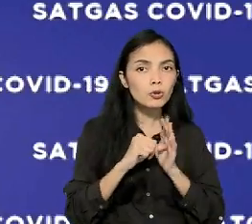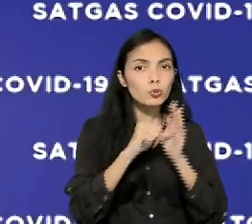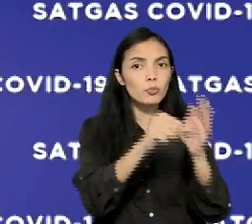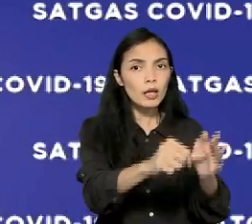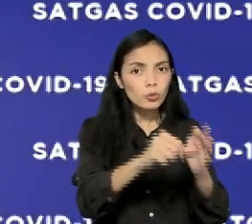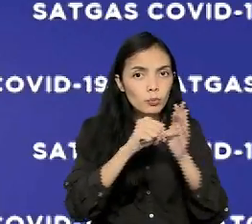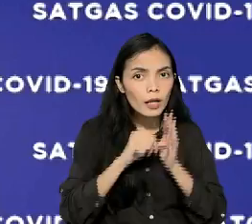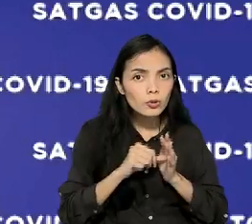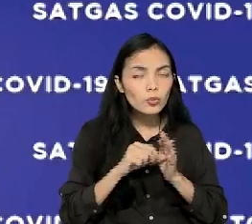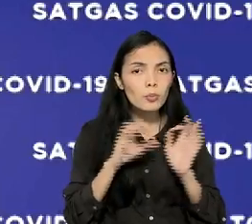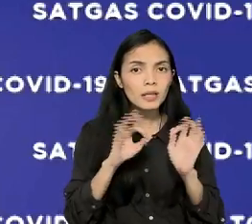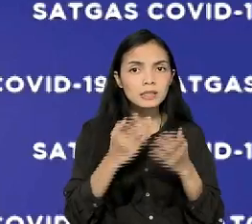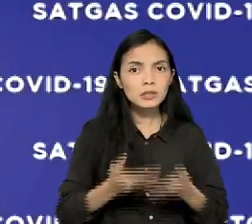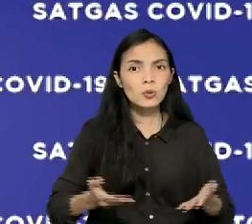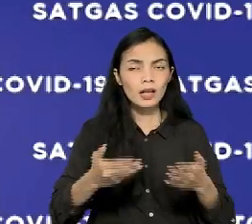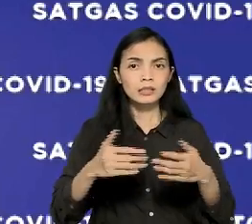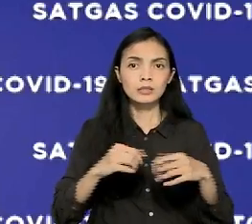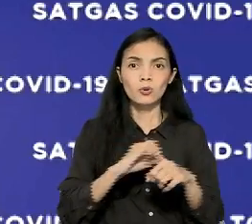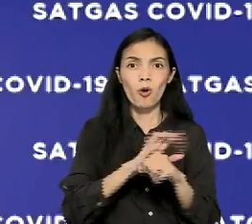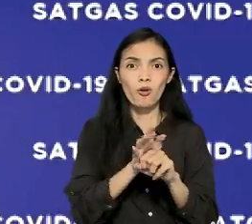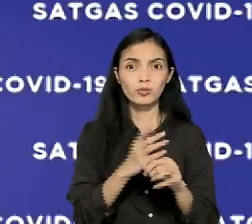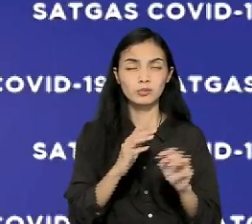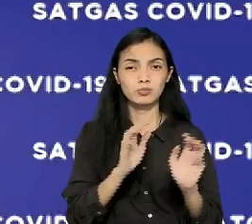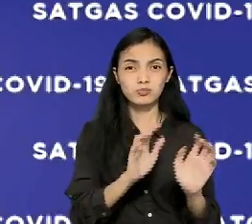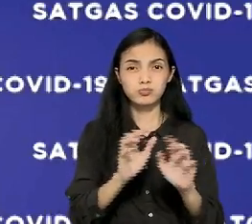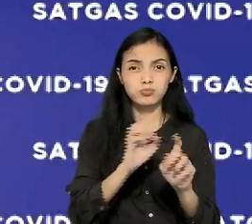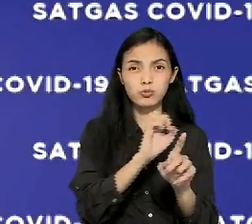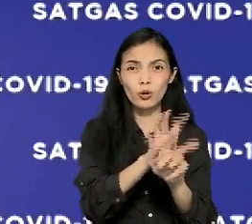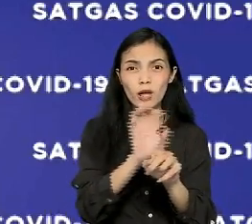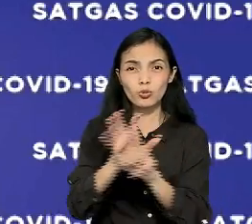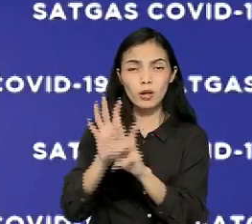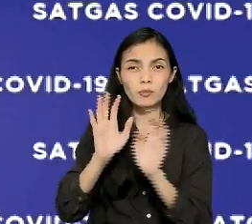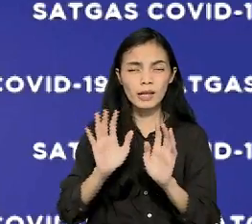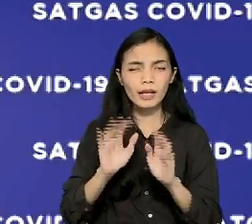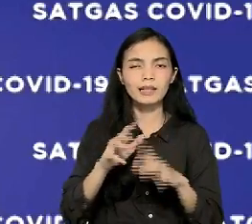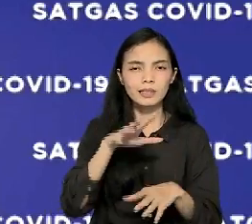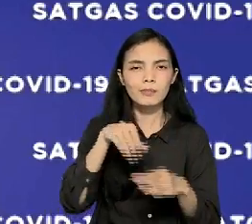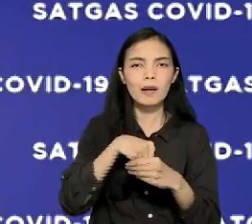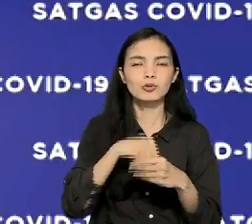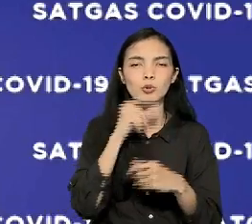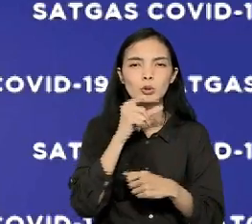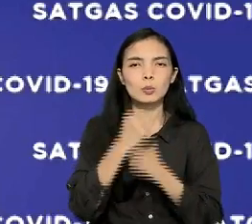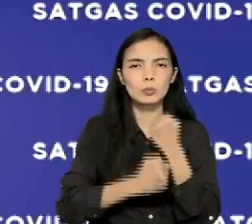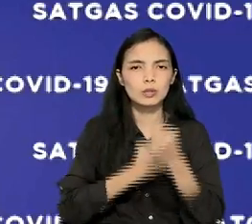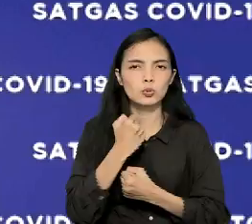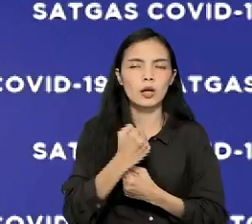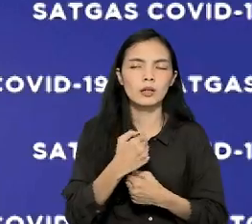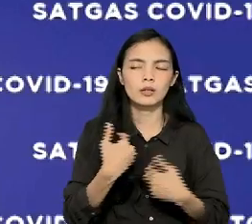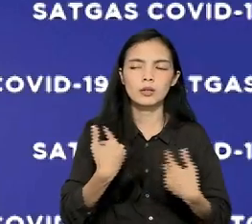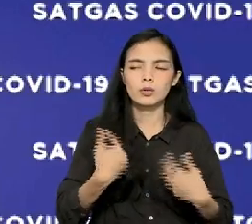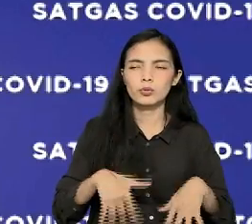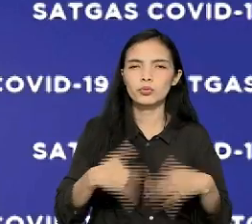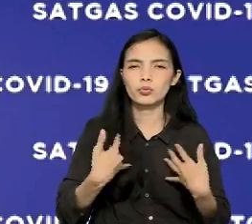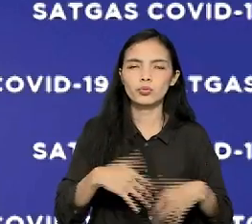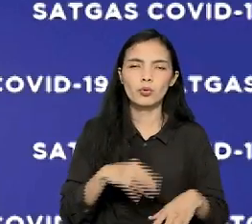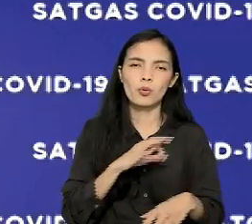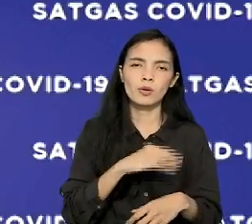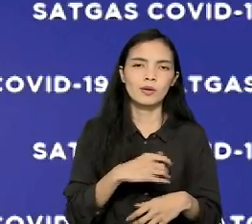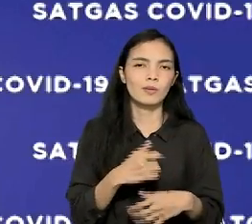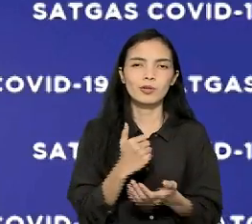lain selama masa-masa sulit ini merupakan bagian dari kita perjuangan yang sangatlah